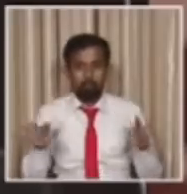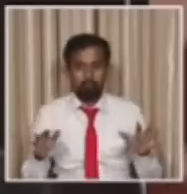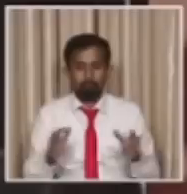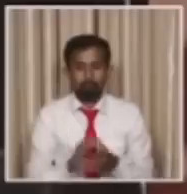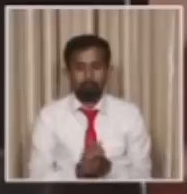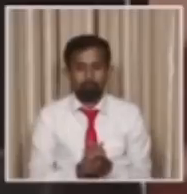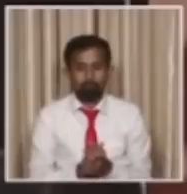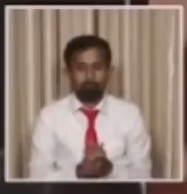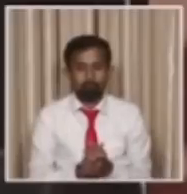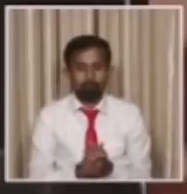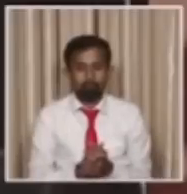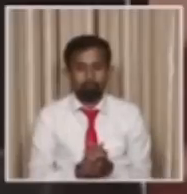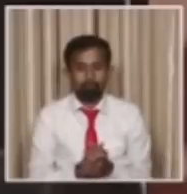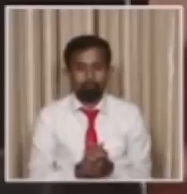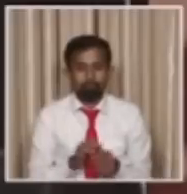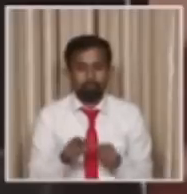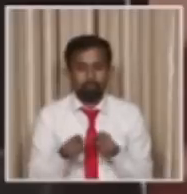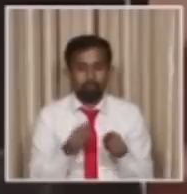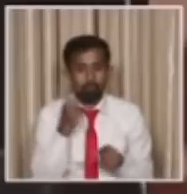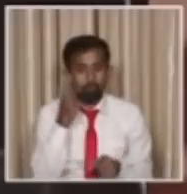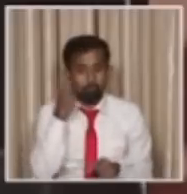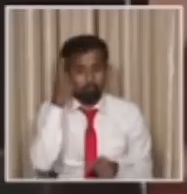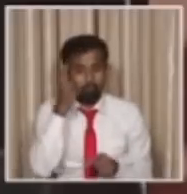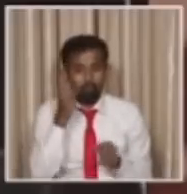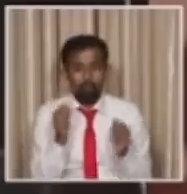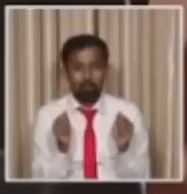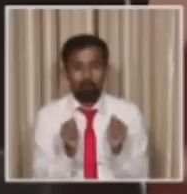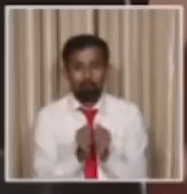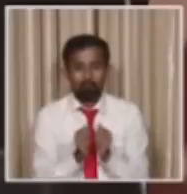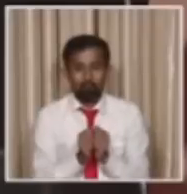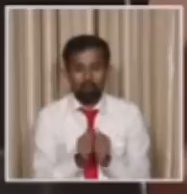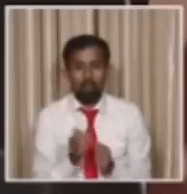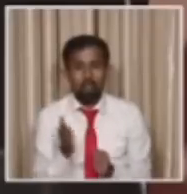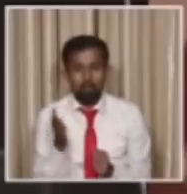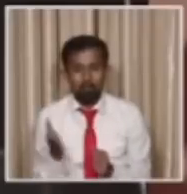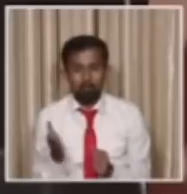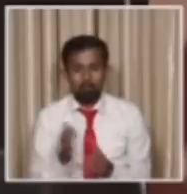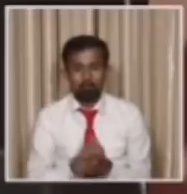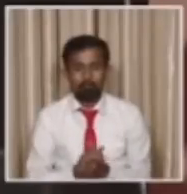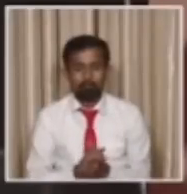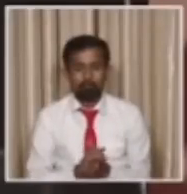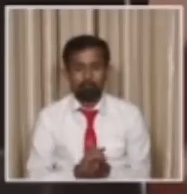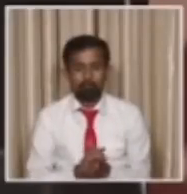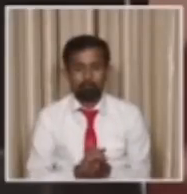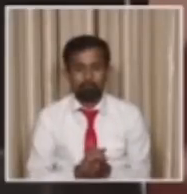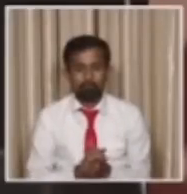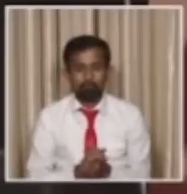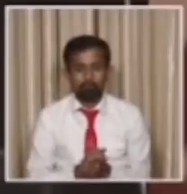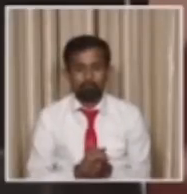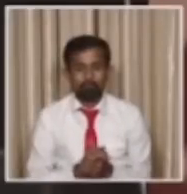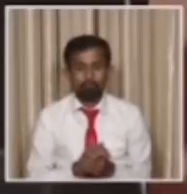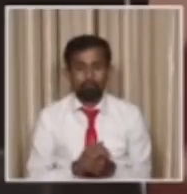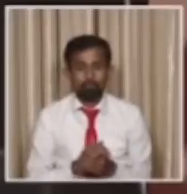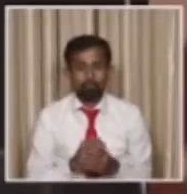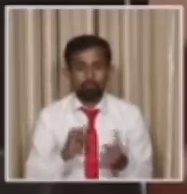ඉතින් එවැනි බුද්ධි මෙහෙයුම් තියෙනවා. එතකොට අනිත් එක තමයි